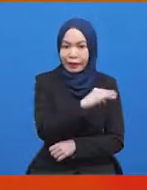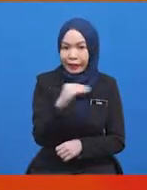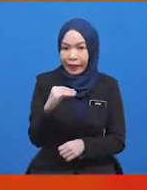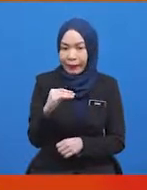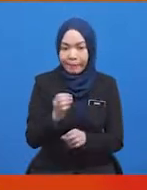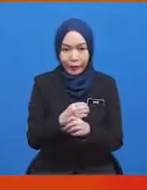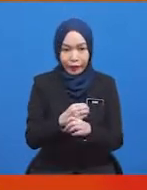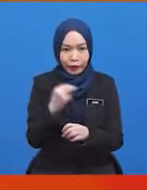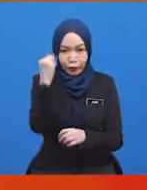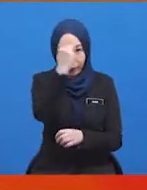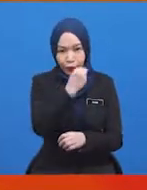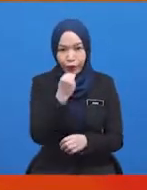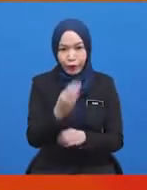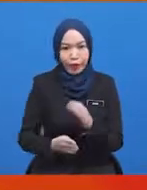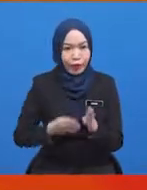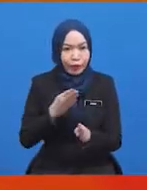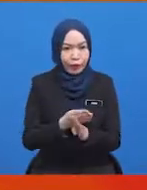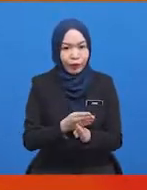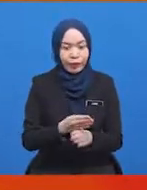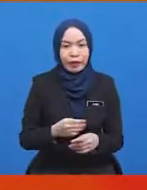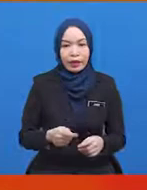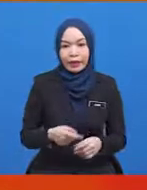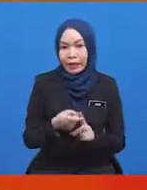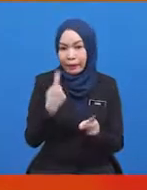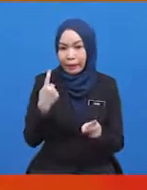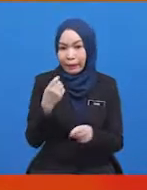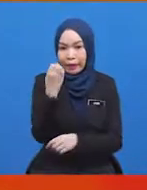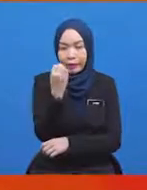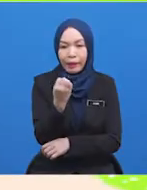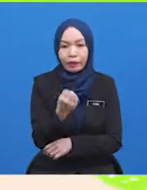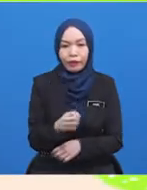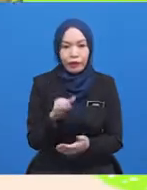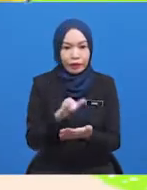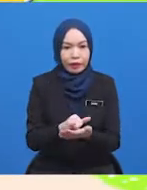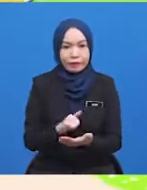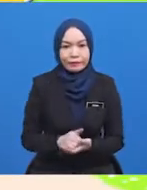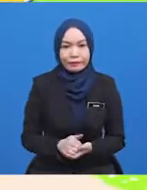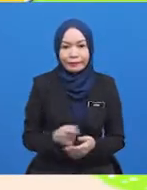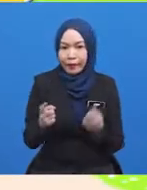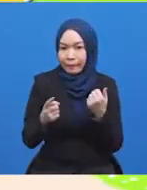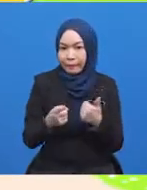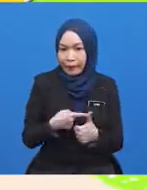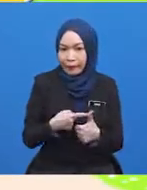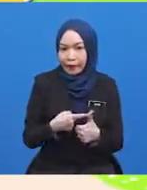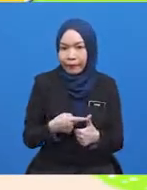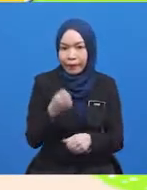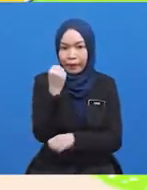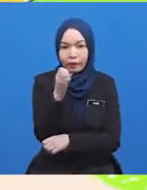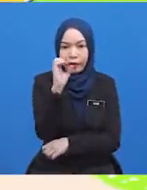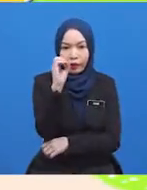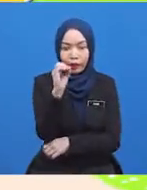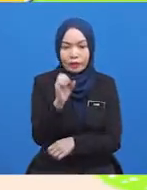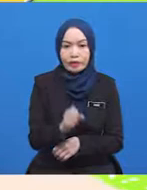terhasil daripada batuan berkenaan. Pertama, batuan obsidian. Ciri